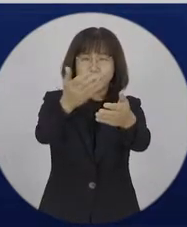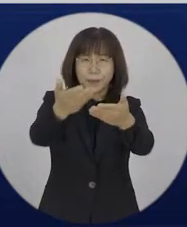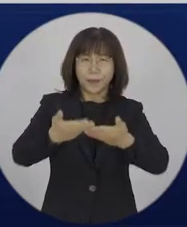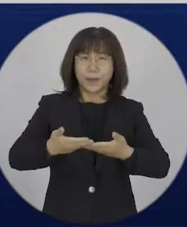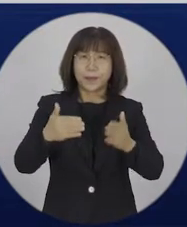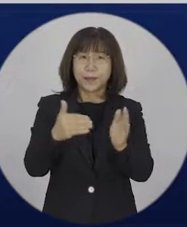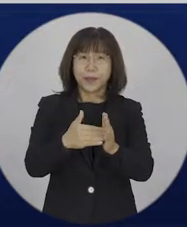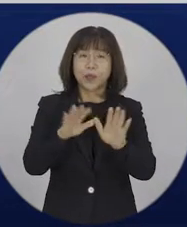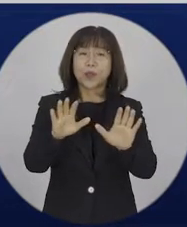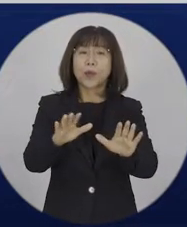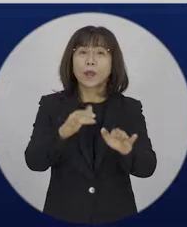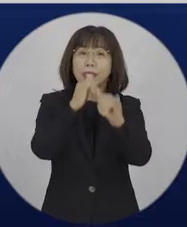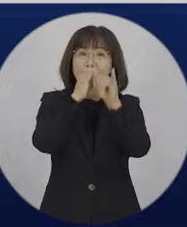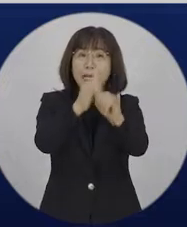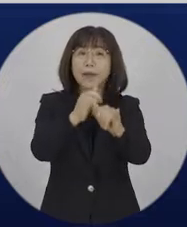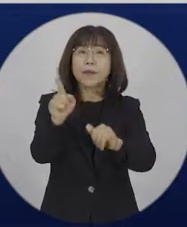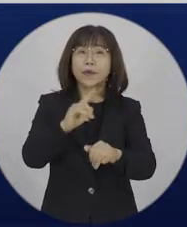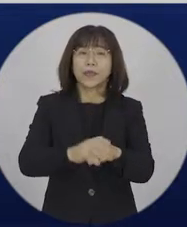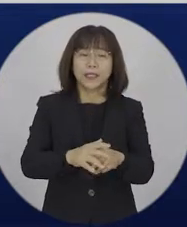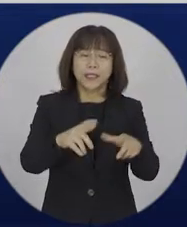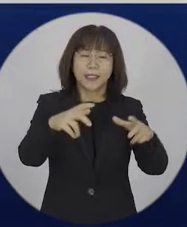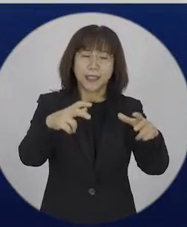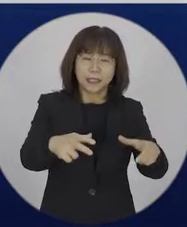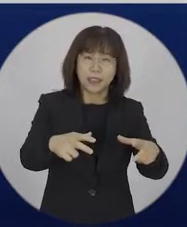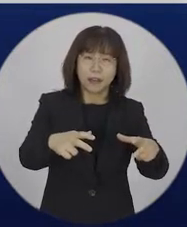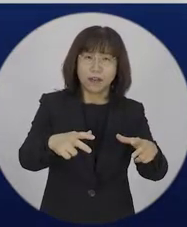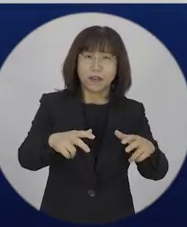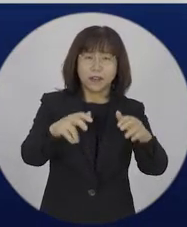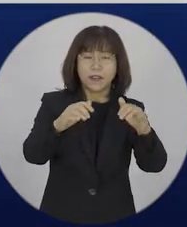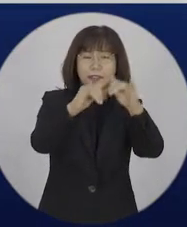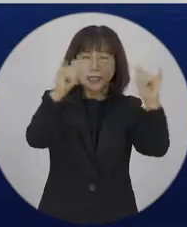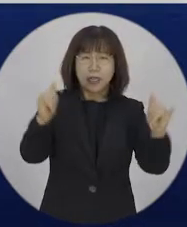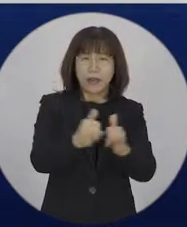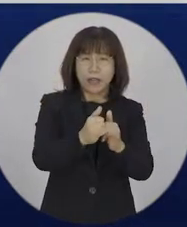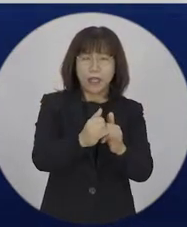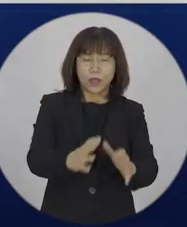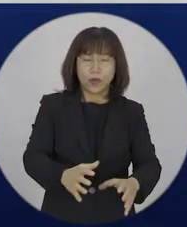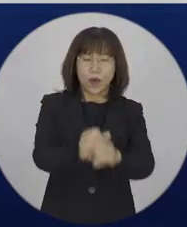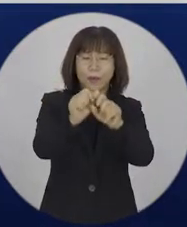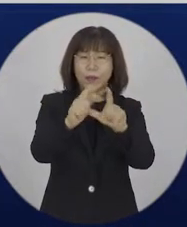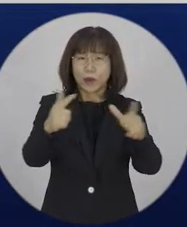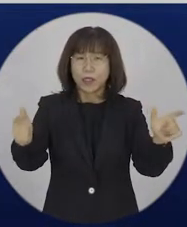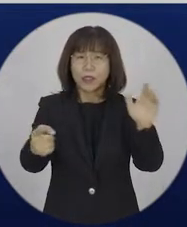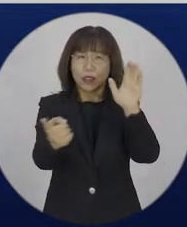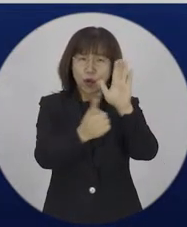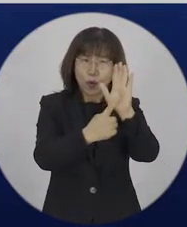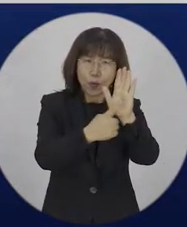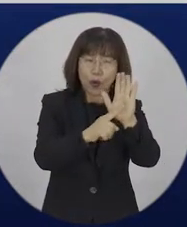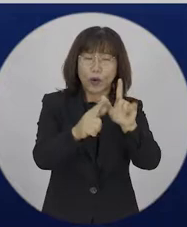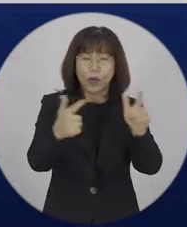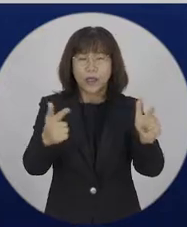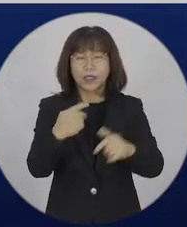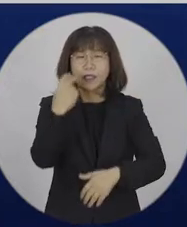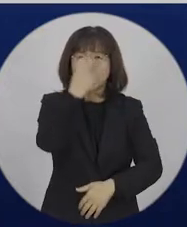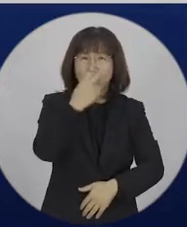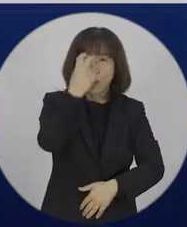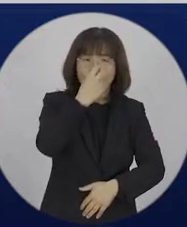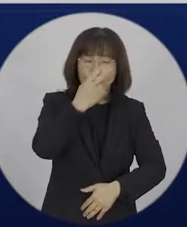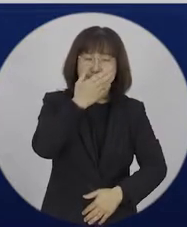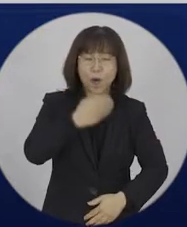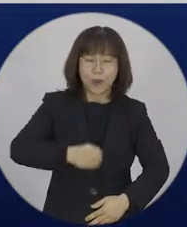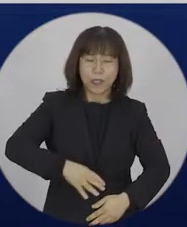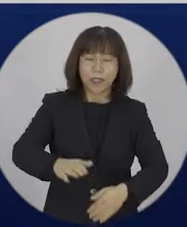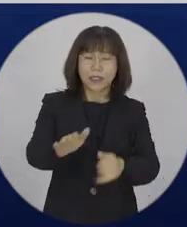수상했습니다. 이번 수상은 지역사회 통합 돌봄 자체 모델 개발, 홍보 등 안정적인 복지 서비스를